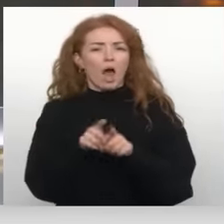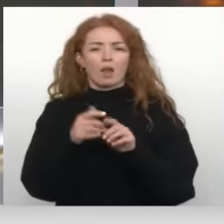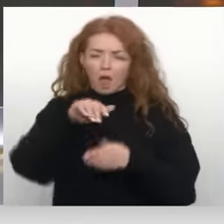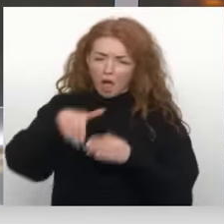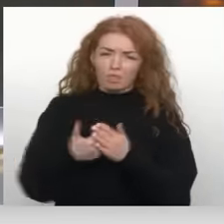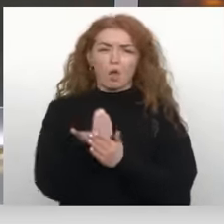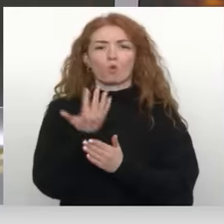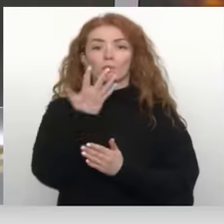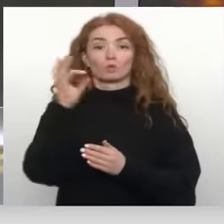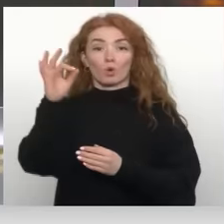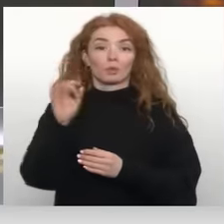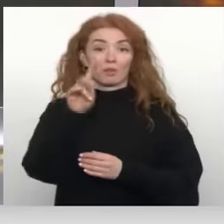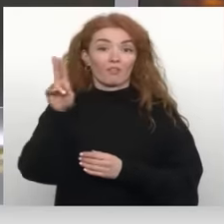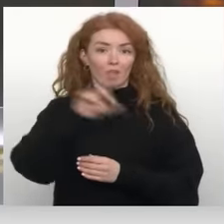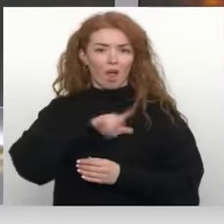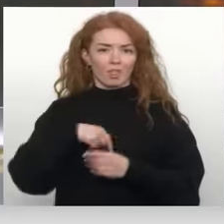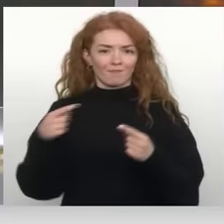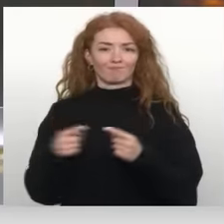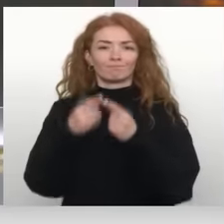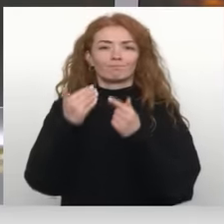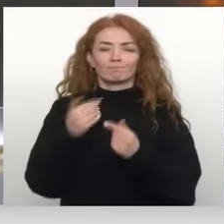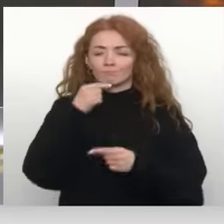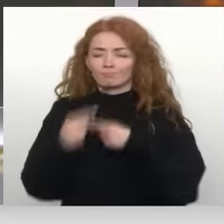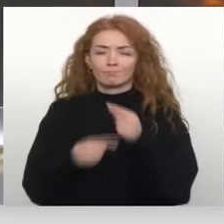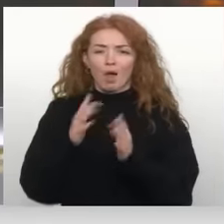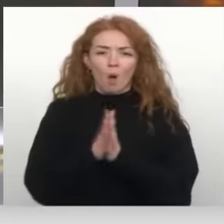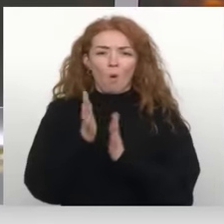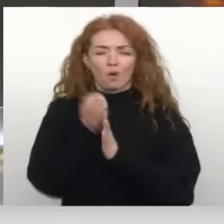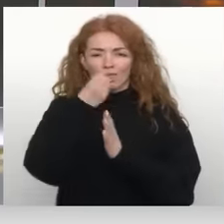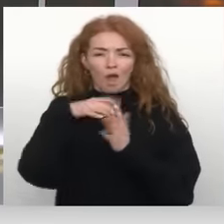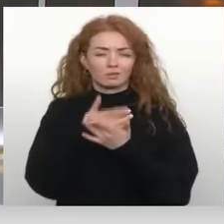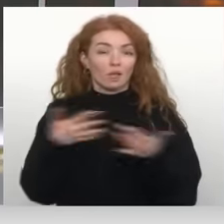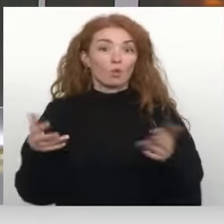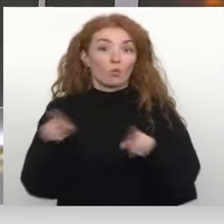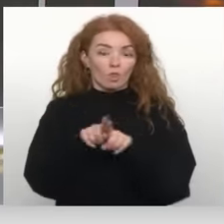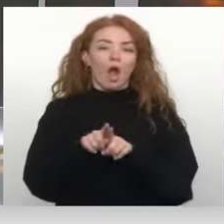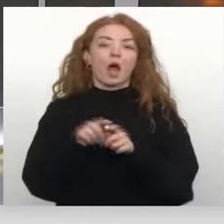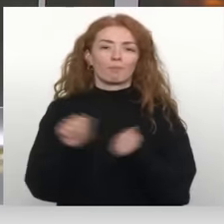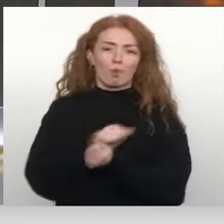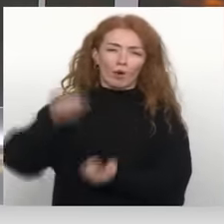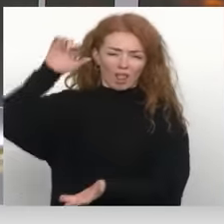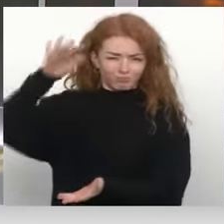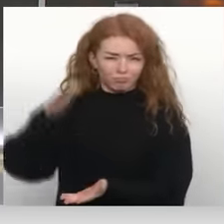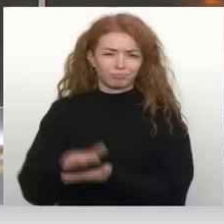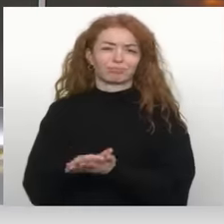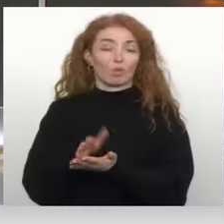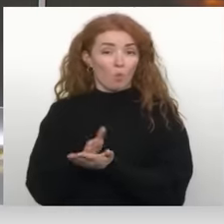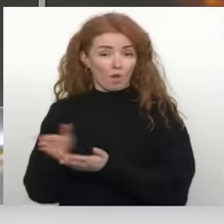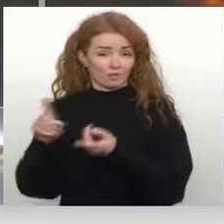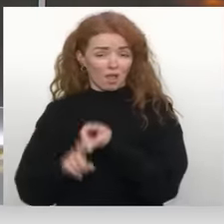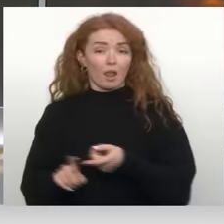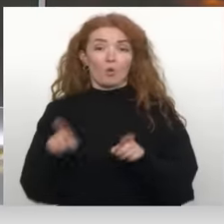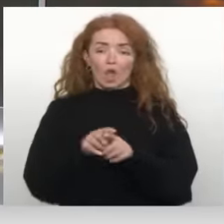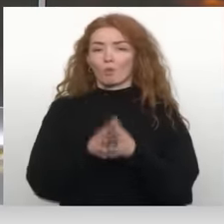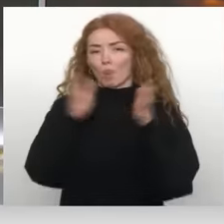5% PVN likmi Latvijai raksturīgajiem augļiem, ogām un dārzeņiem, arī birokrātijas mazināšanu nozarē, plašāku